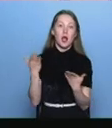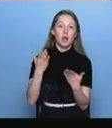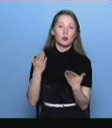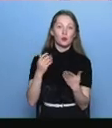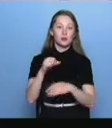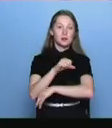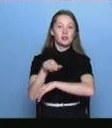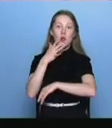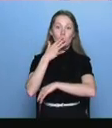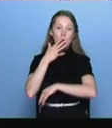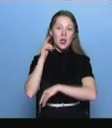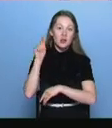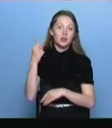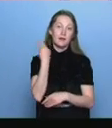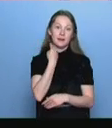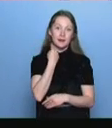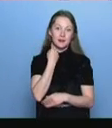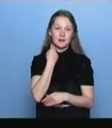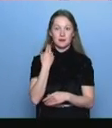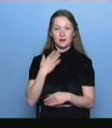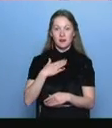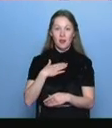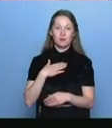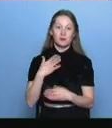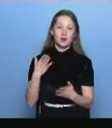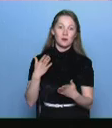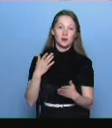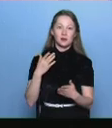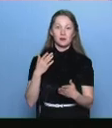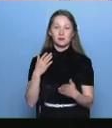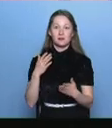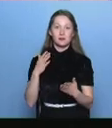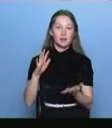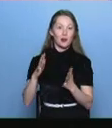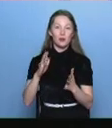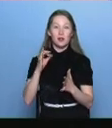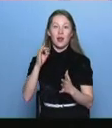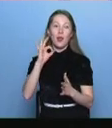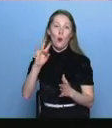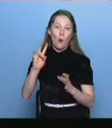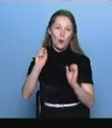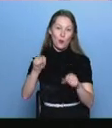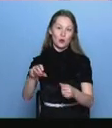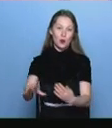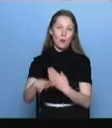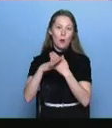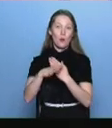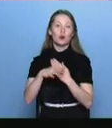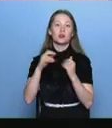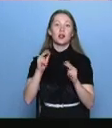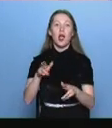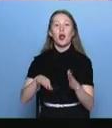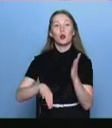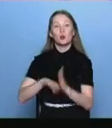Зарубежная музыка, в том числе английская, она как бы вот ему ближе, поэтому он нам лучше может донести, как эту музыку исполнять,